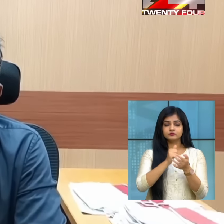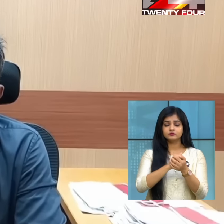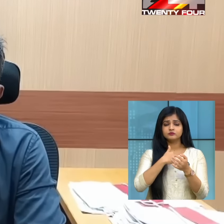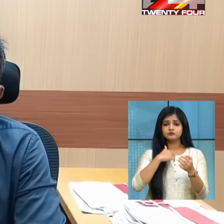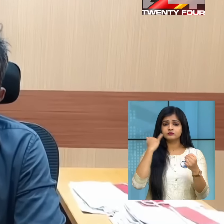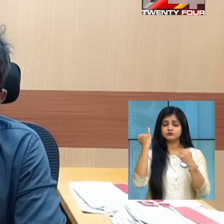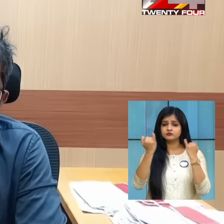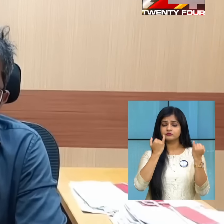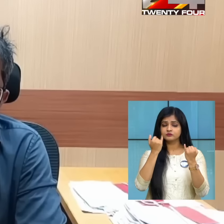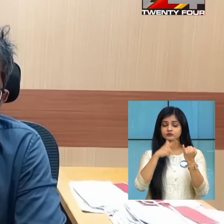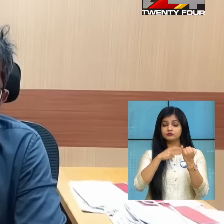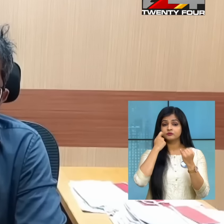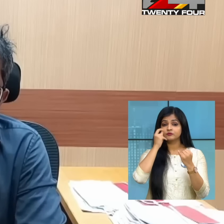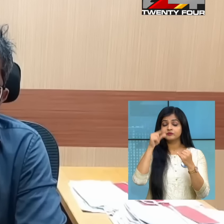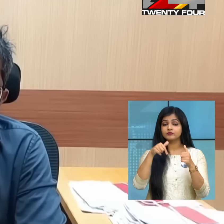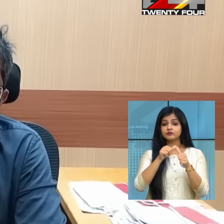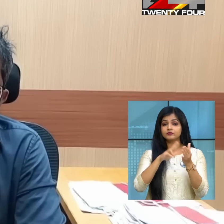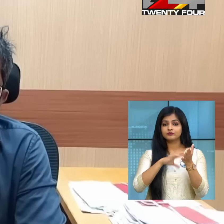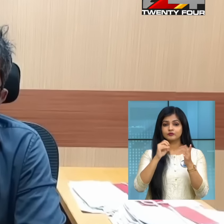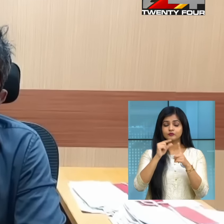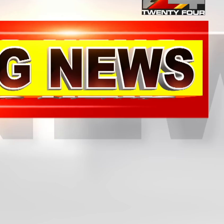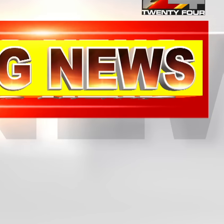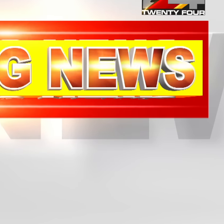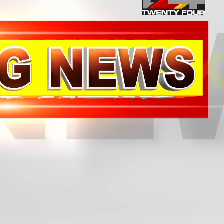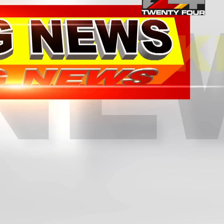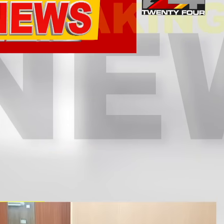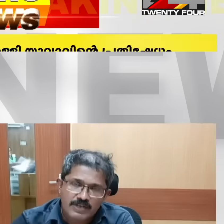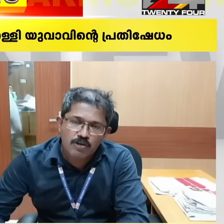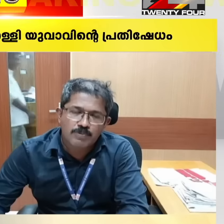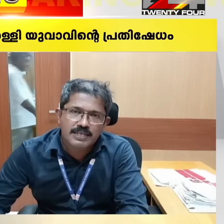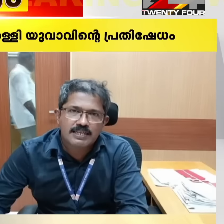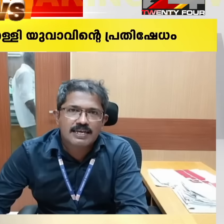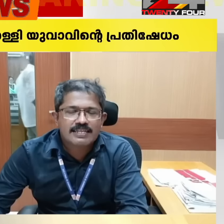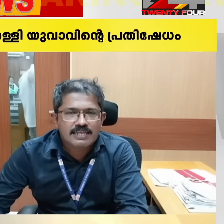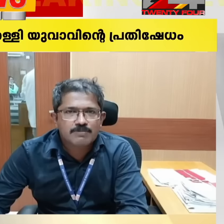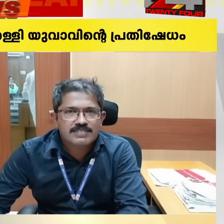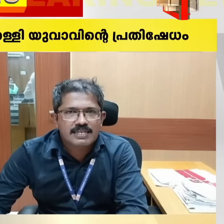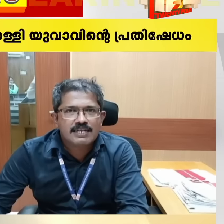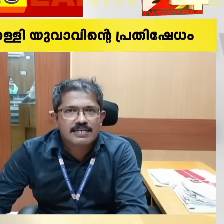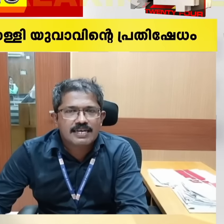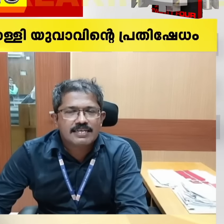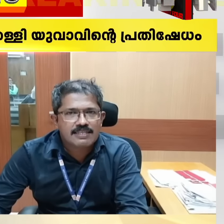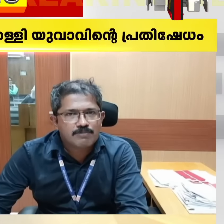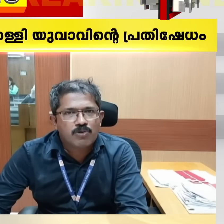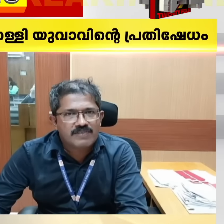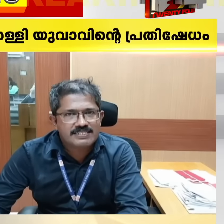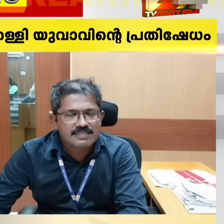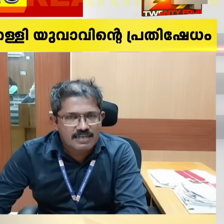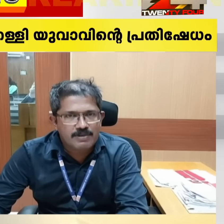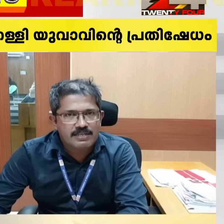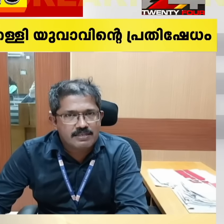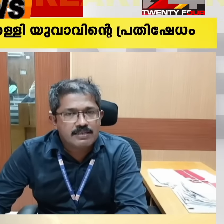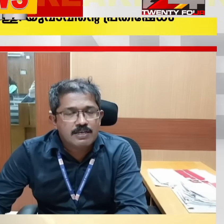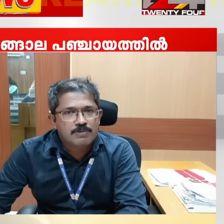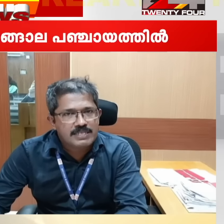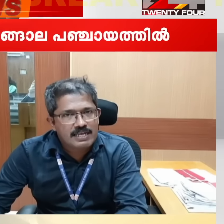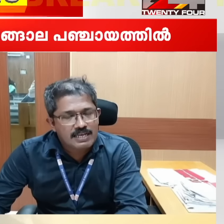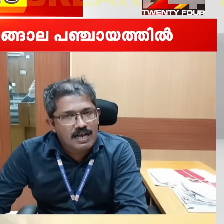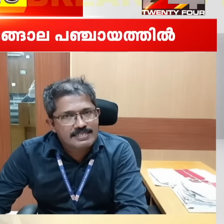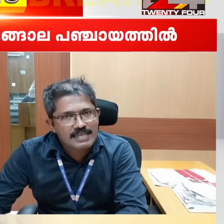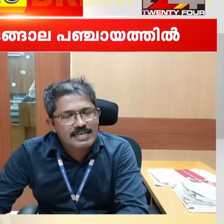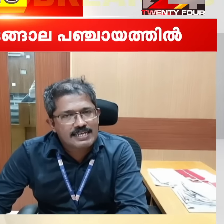അന്വേഷിച്ചപ്പോൾ അദ്ദേഹത്തിൻ്റെ ആരോപണം എന്ന് പറഞ്ഞു കഴിഞ്ഞാൽ നമ്മുടെ വെങ്ങോല പഞ്ചായത്തിലെ ഹരിതകർമ്മസേനയുടെ കയ്യിൽ നിന്ന് പോയ വേസ്റ്റ് എന്നാണ് പറയുന്നത്. പക്ഷേ